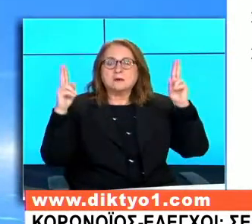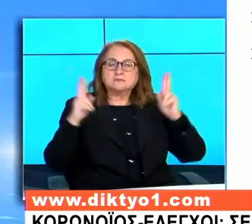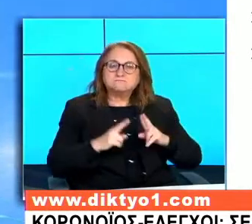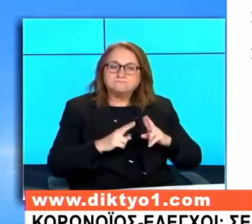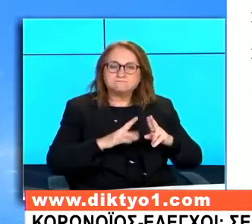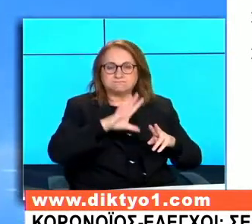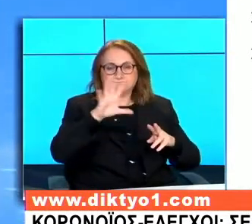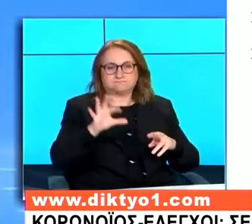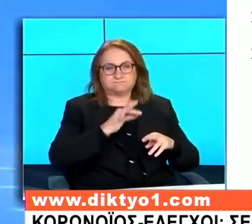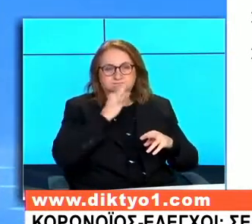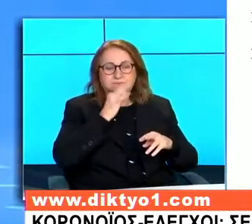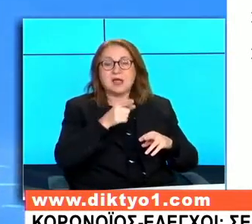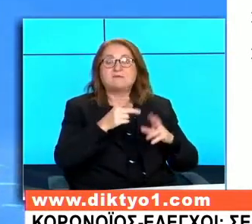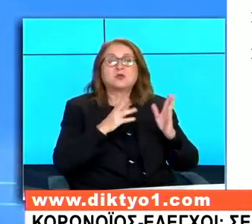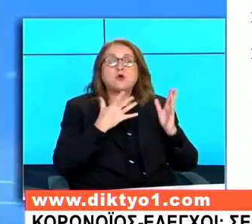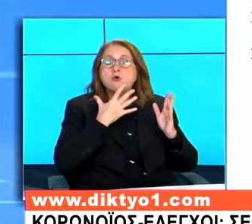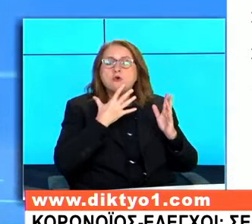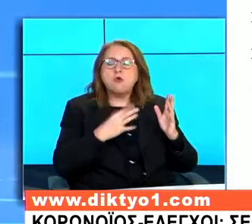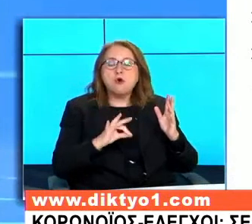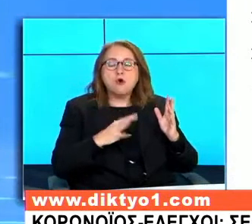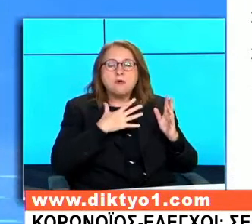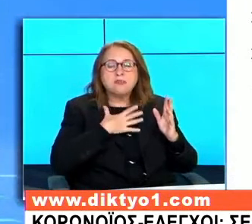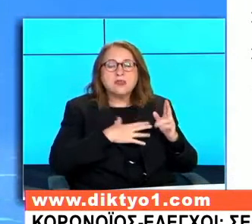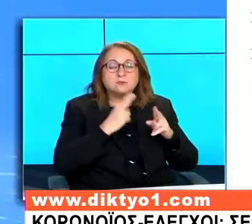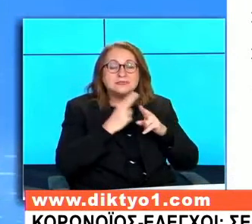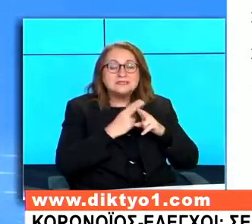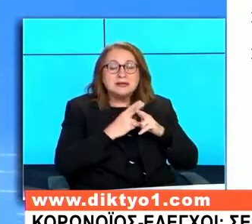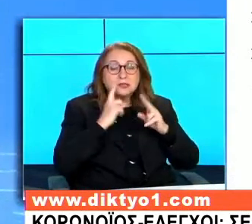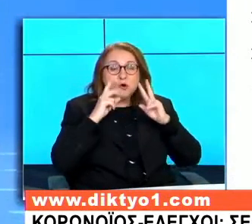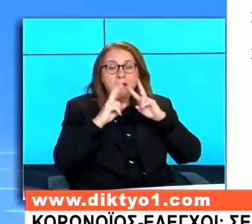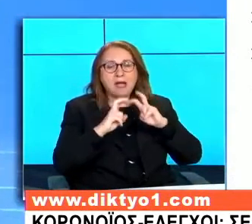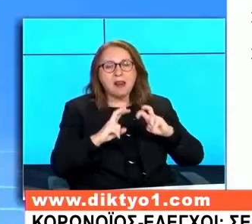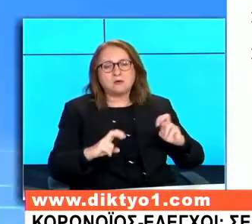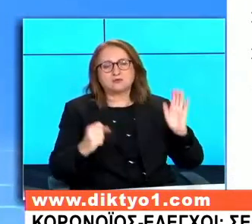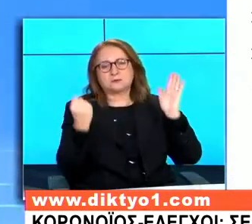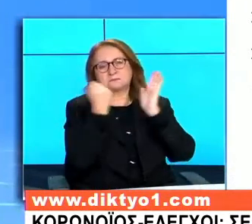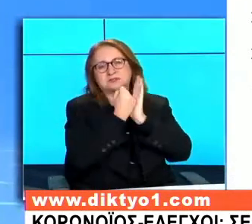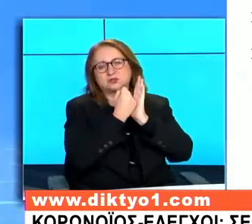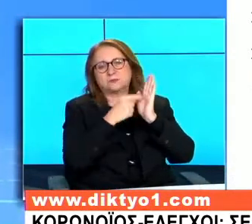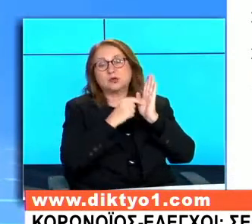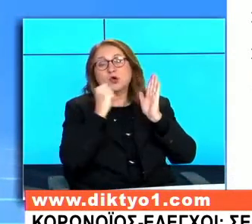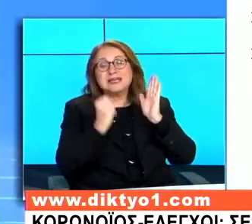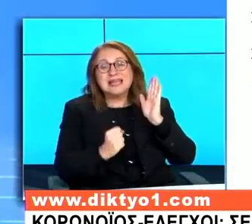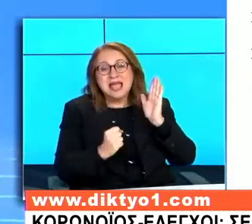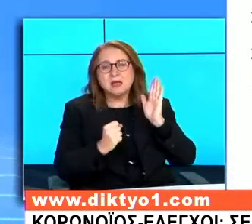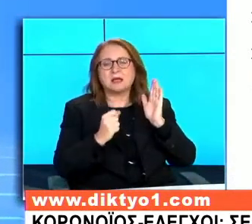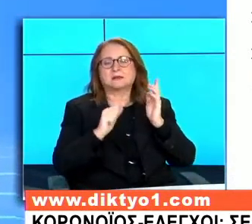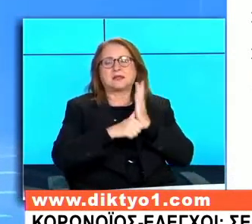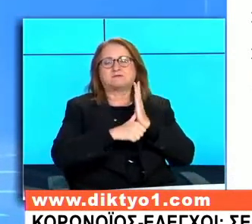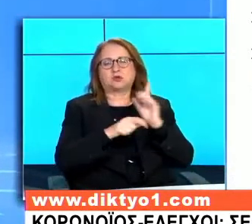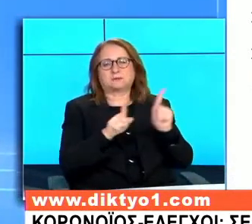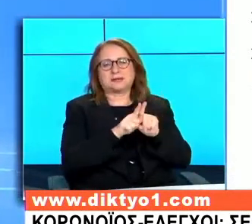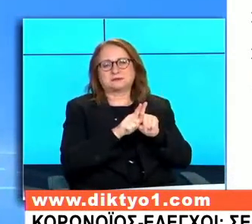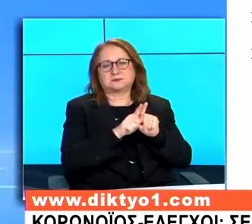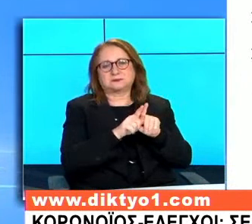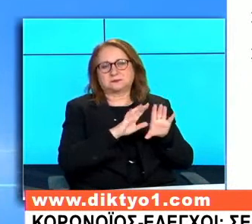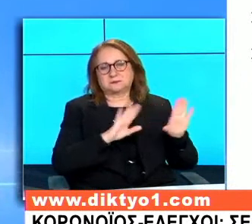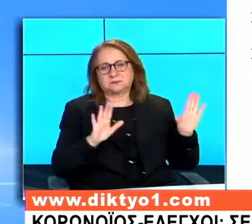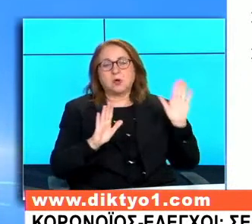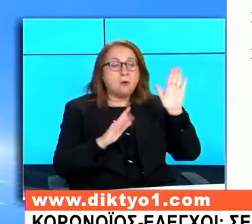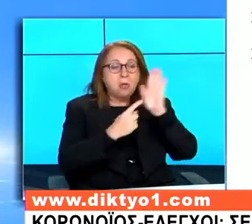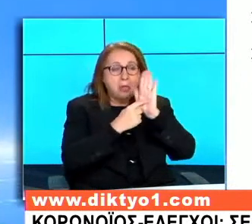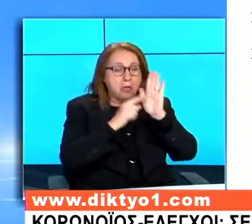στον έλεγχο της ταυτοπροσωπίας με την επίδειξη οδήποτε πιστοποιητικού. Και είναι η νούμερο ένα παράβαση που πρέπει αυτή τη